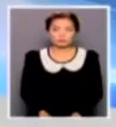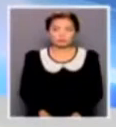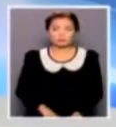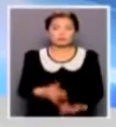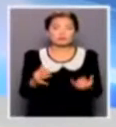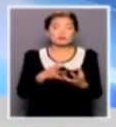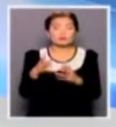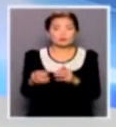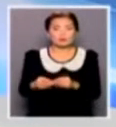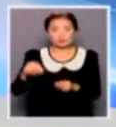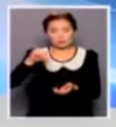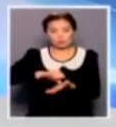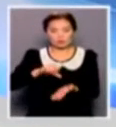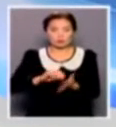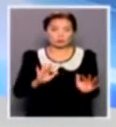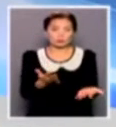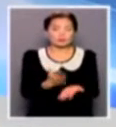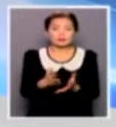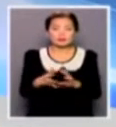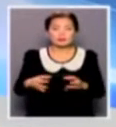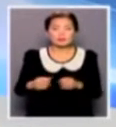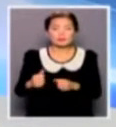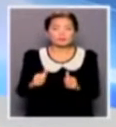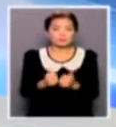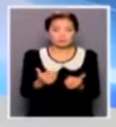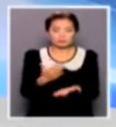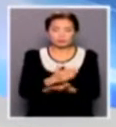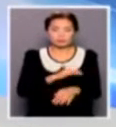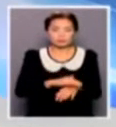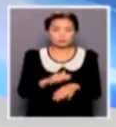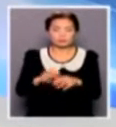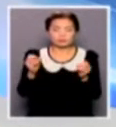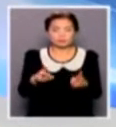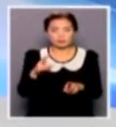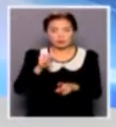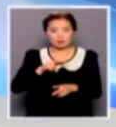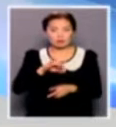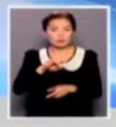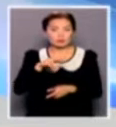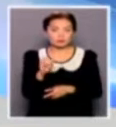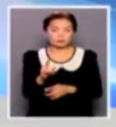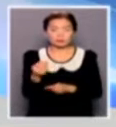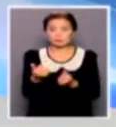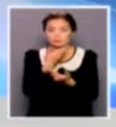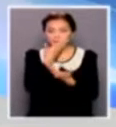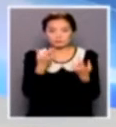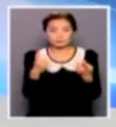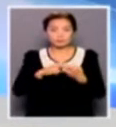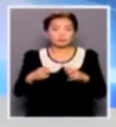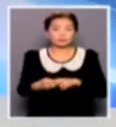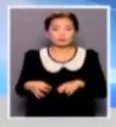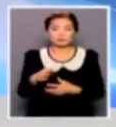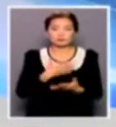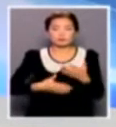В настоящее время участились и случаи семейного развода, и факты уклонения от уплаты алиментов. Это очень актуальная